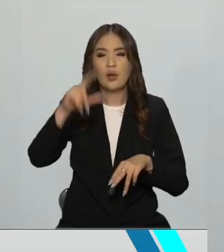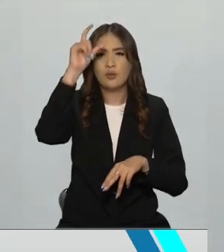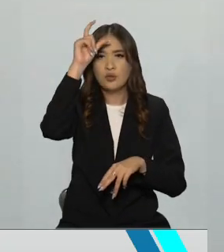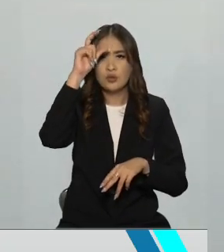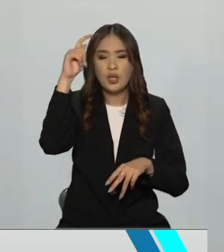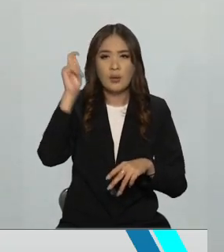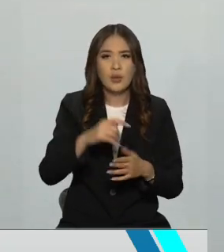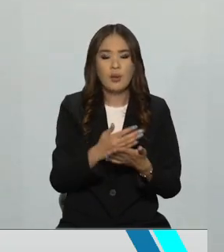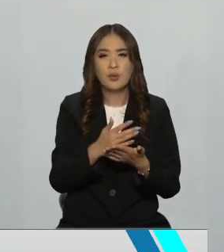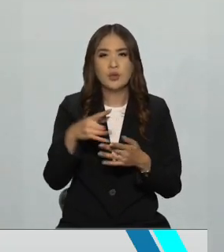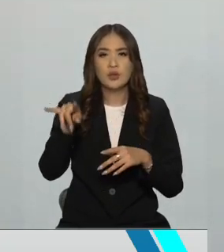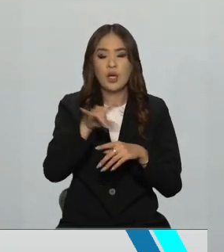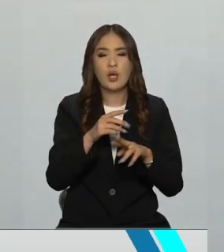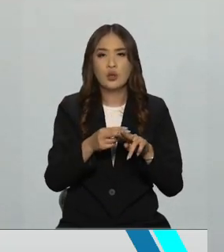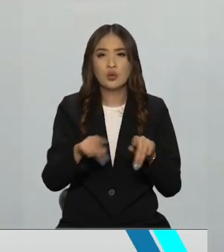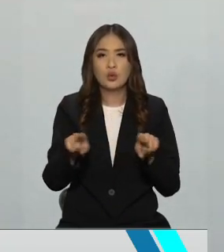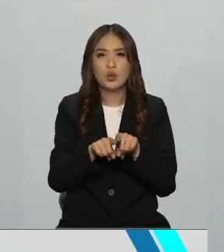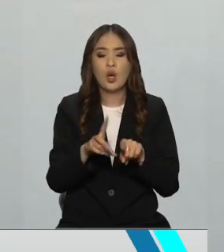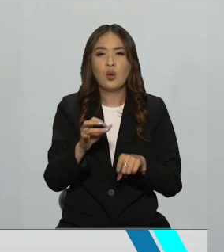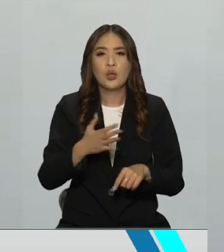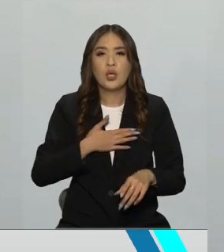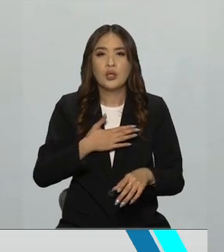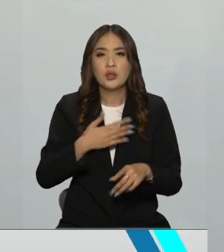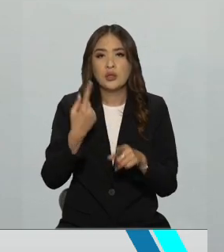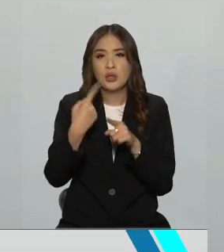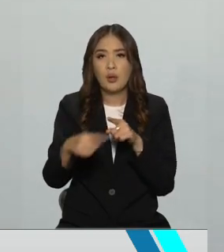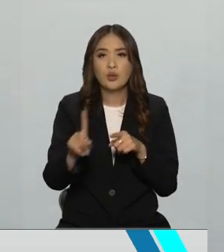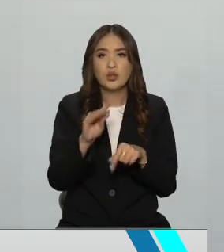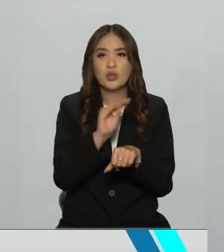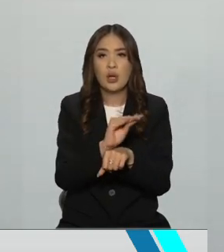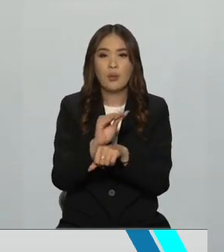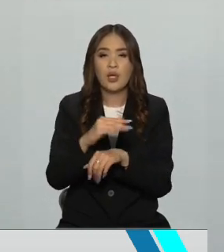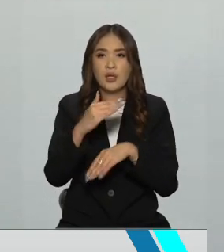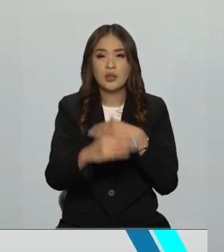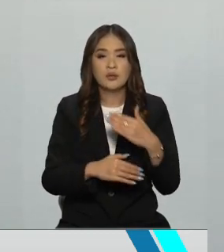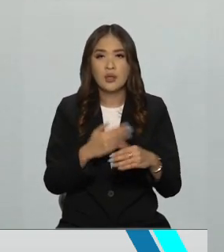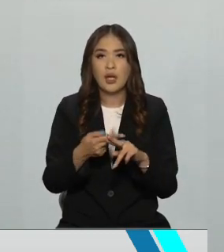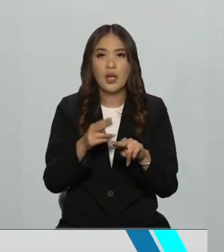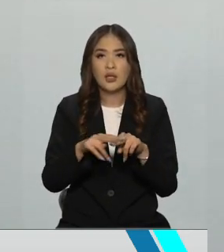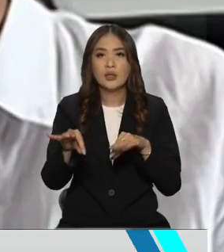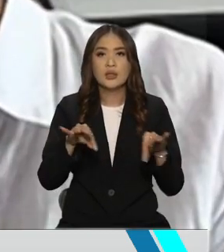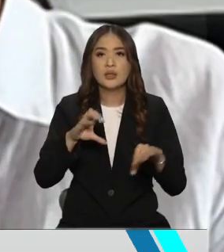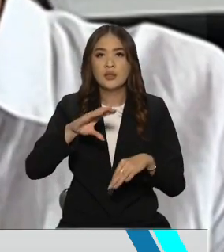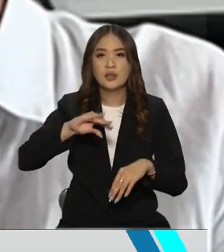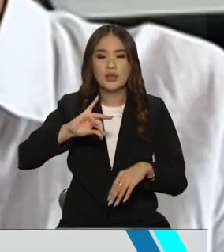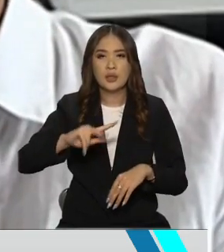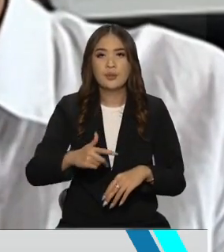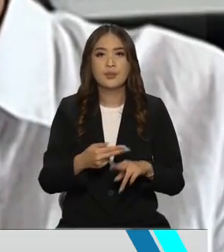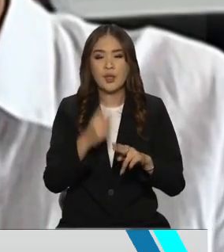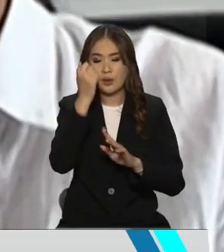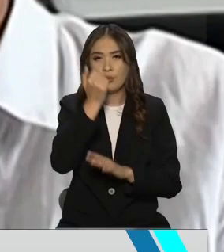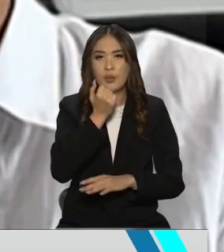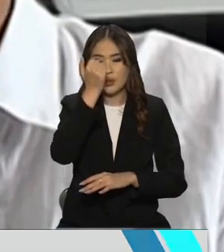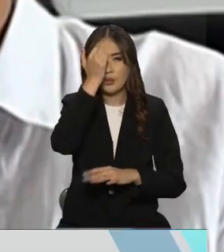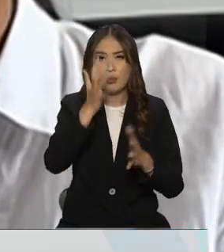Вот здесь может быть, нашей немножко этничности добавлять с точки зрения развития вот именно архитектурного стиля. Спасибо большое, Динара, за то,